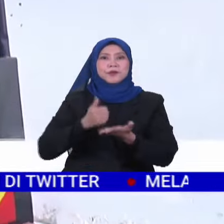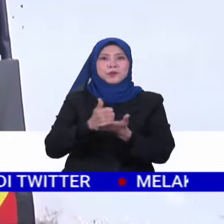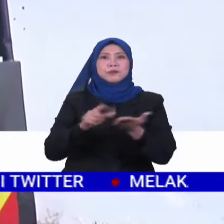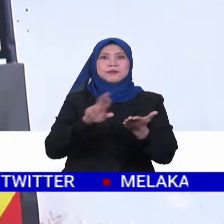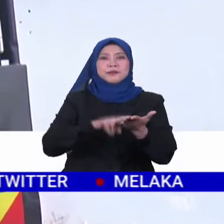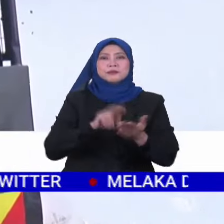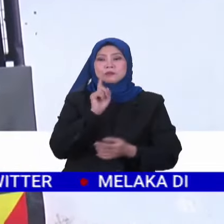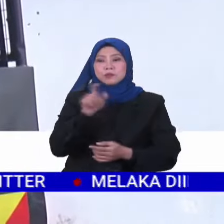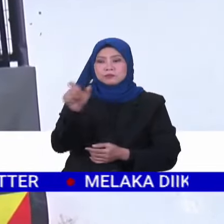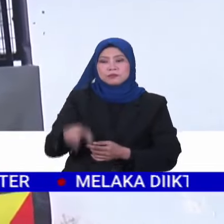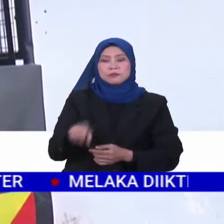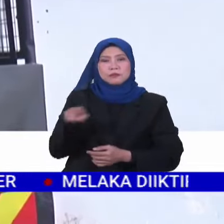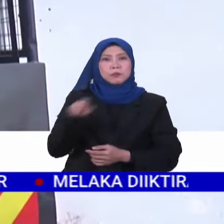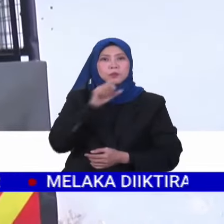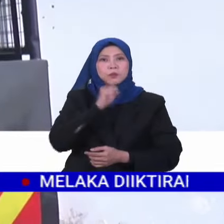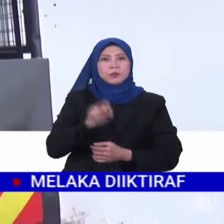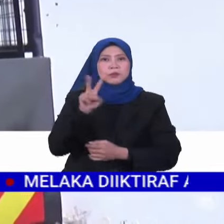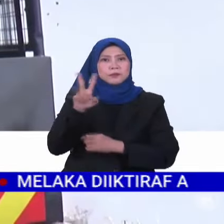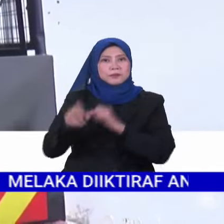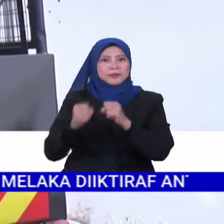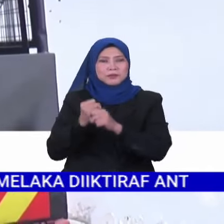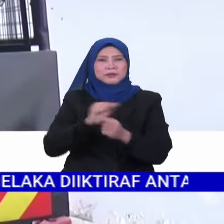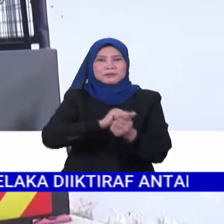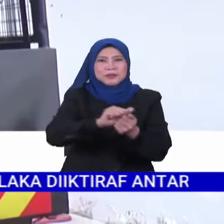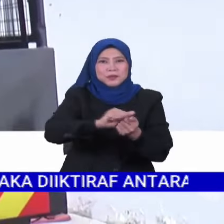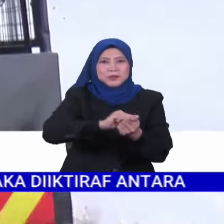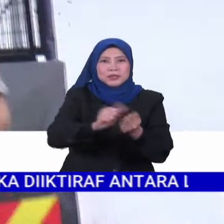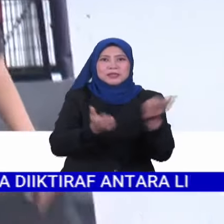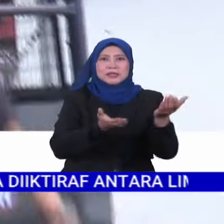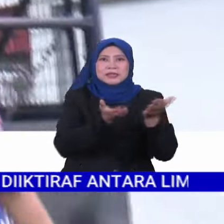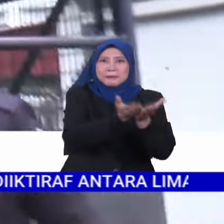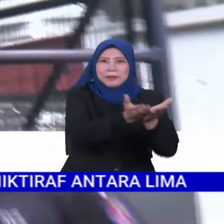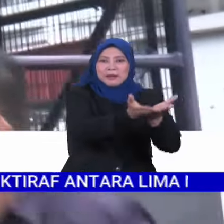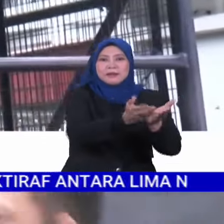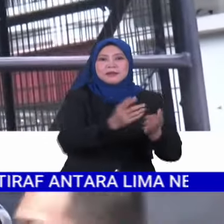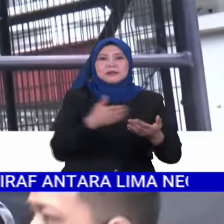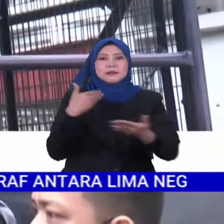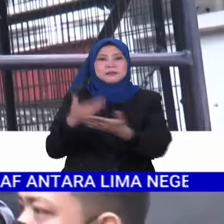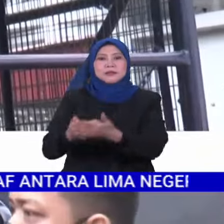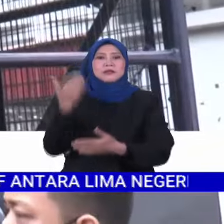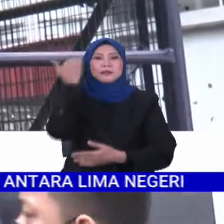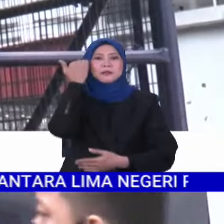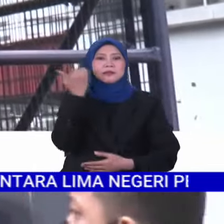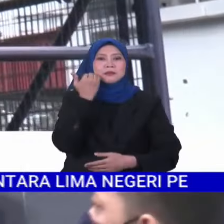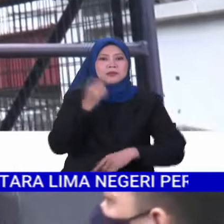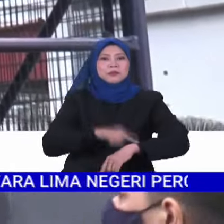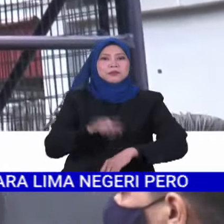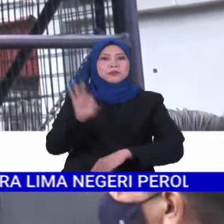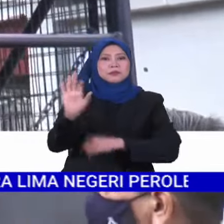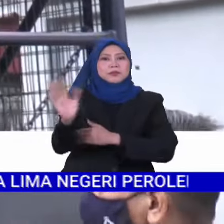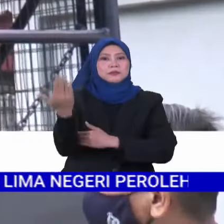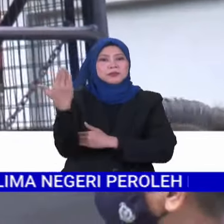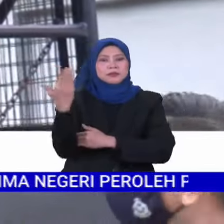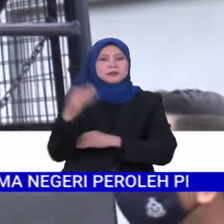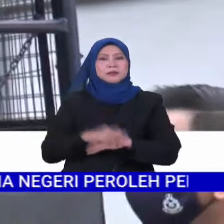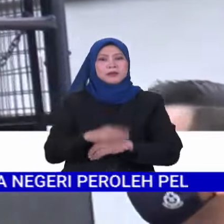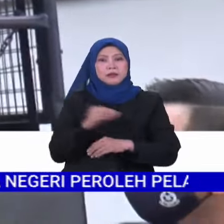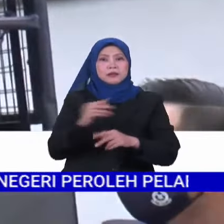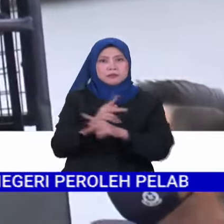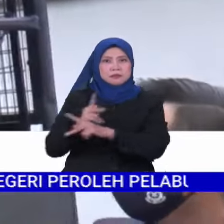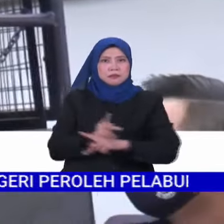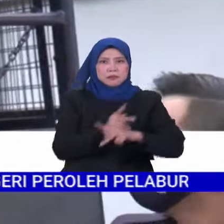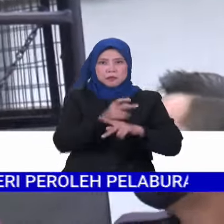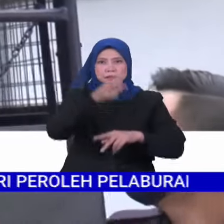Suspect 25 tahun yang bekerja sebagai pencuci kapal tiba di Kompleks mahkamah Coba lu 09.00 pagi sambil